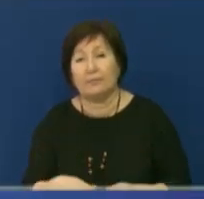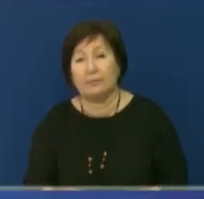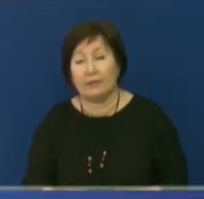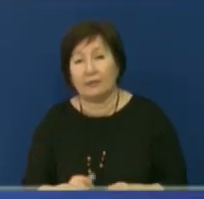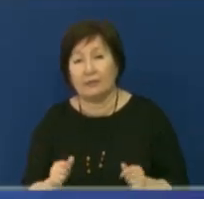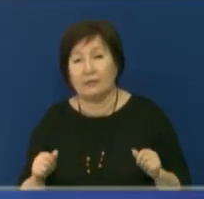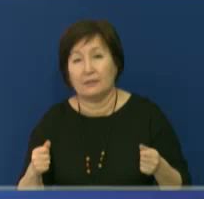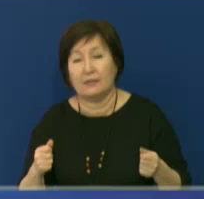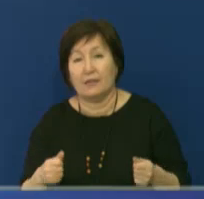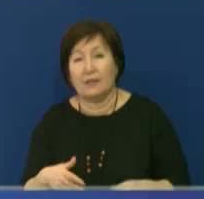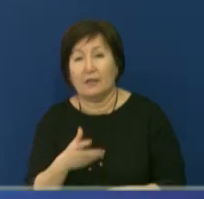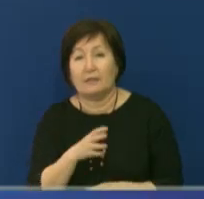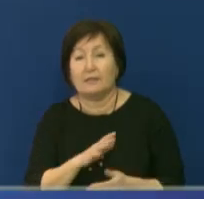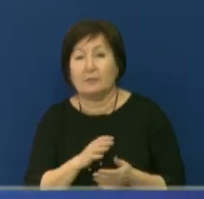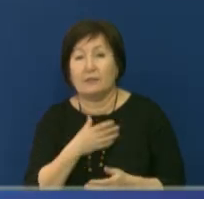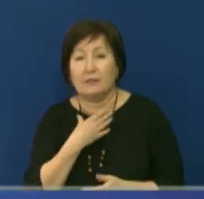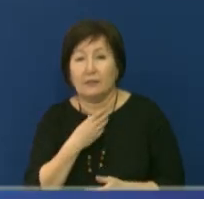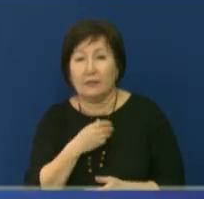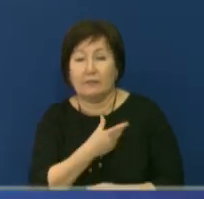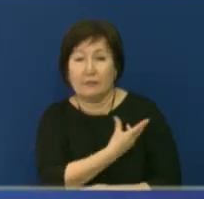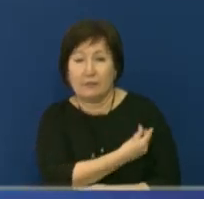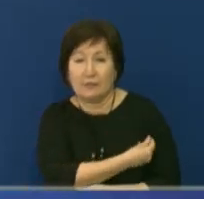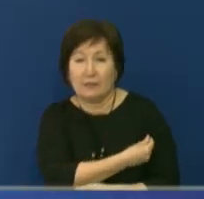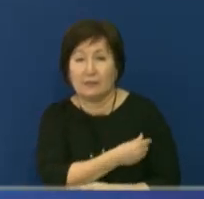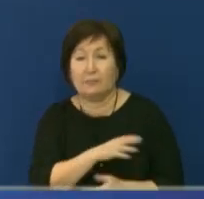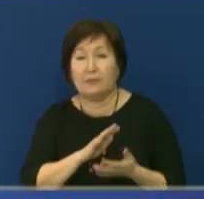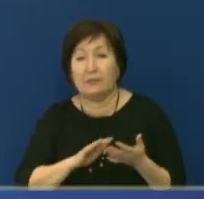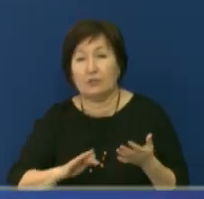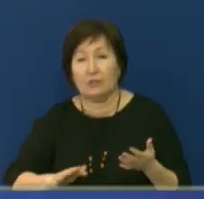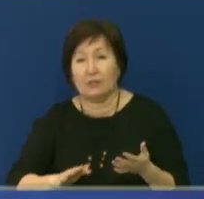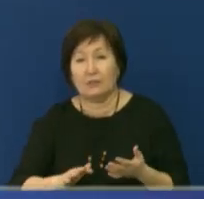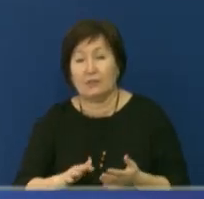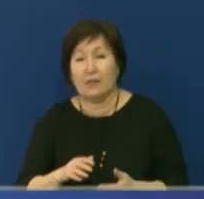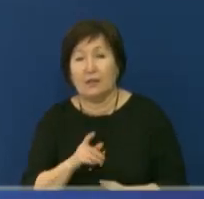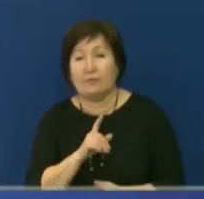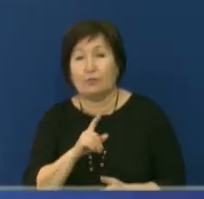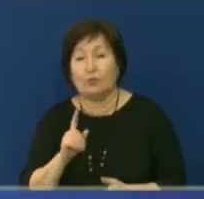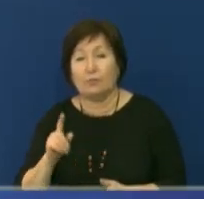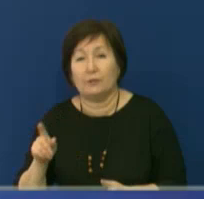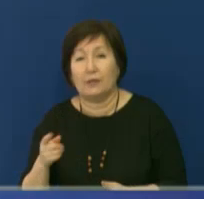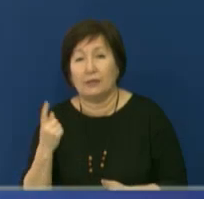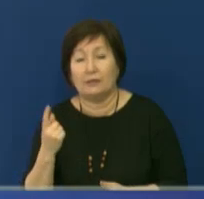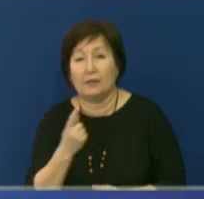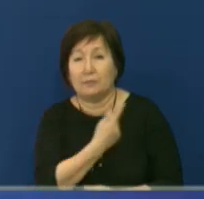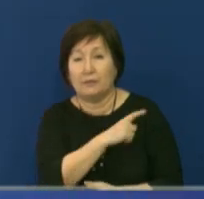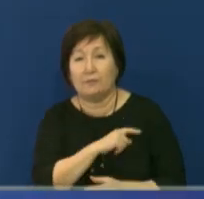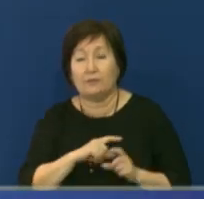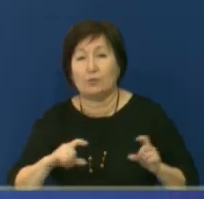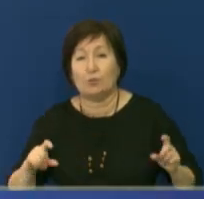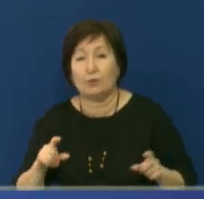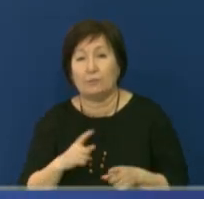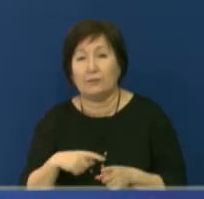Семейде екпе алу науқаны жалғасуда. Қаладағы нөмірі 1-ші жедел медициналық жәрдем емханасында коронавирусқа қарсы вакцинаның